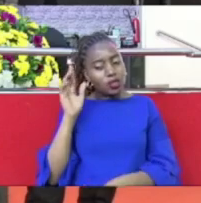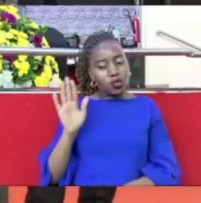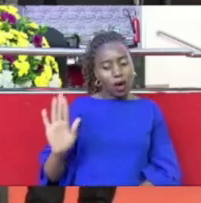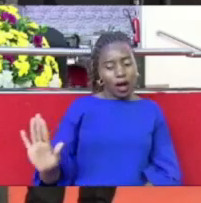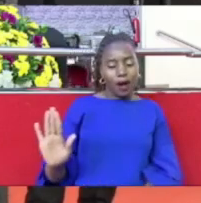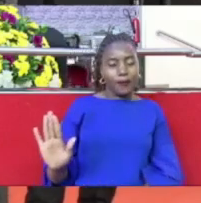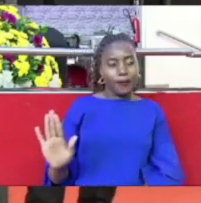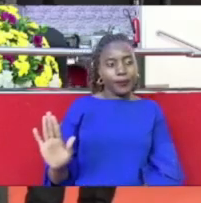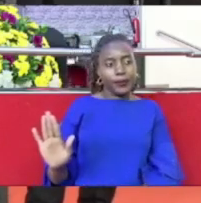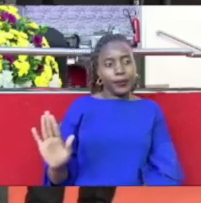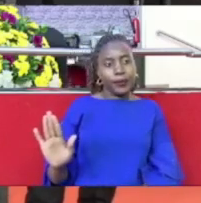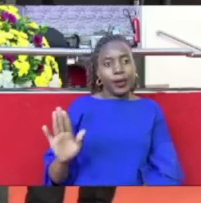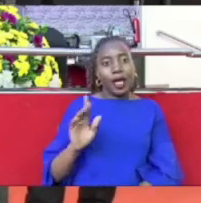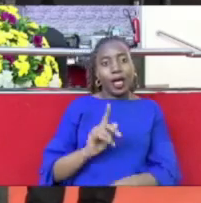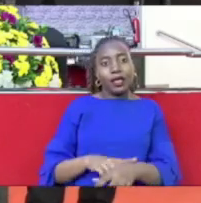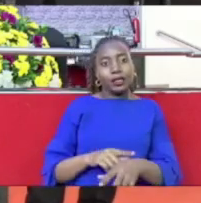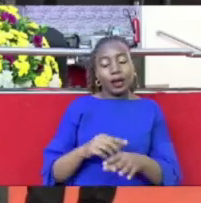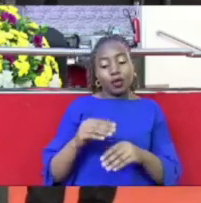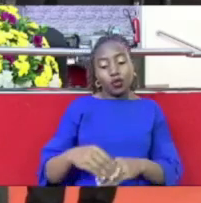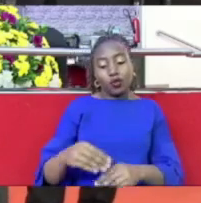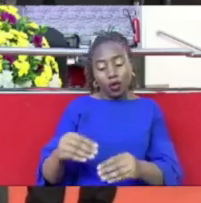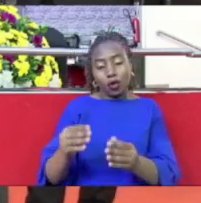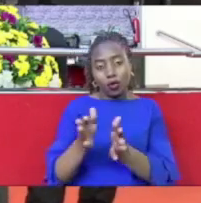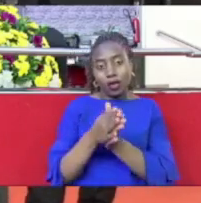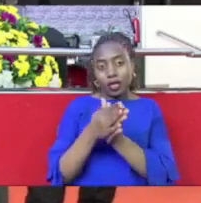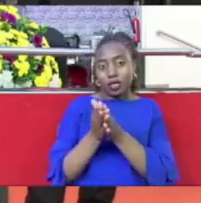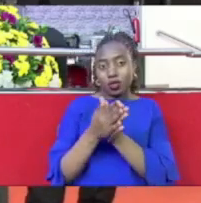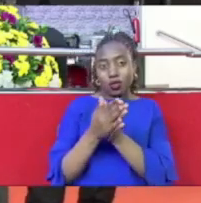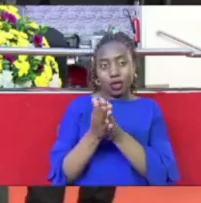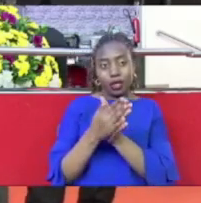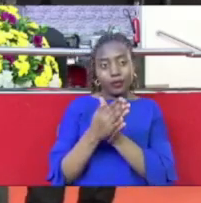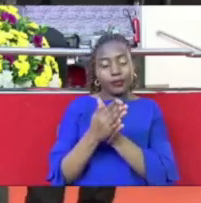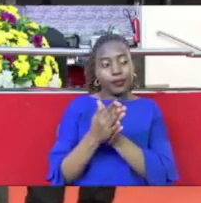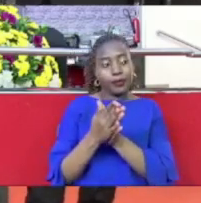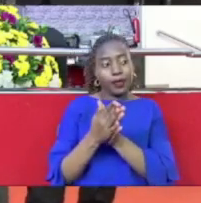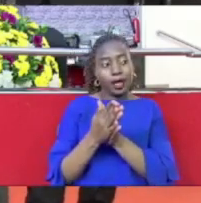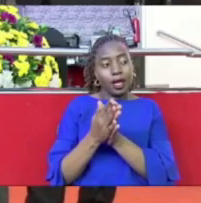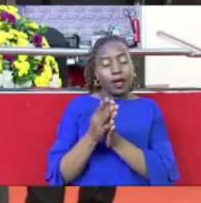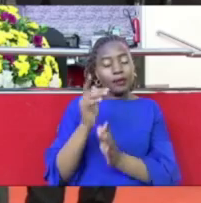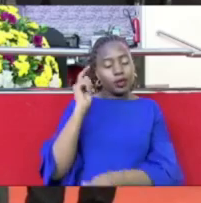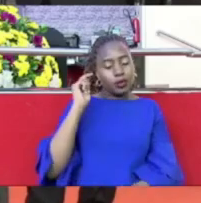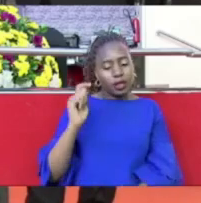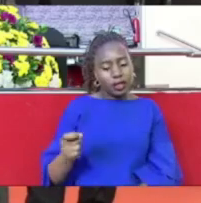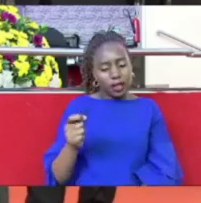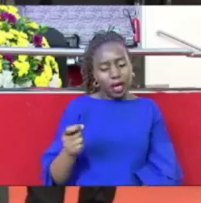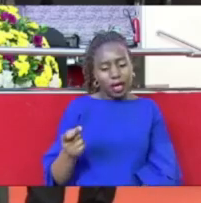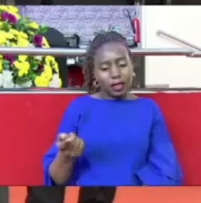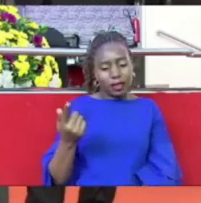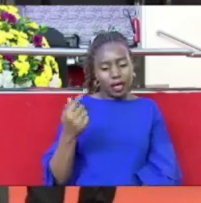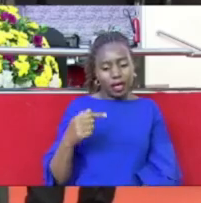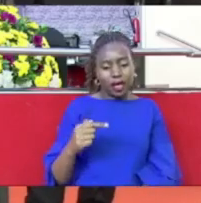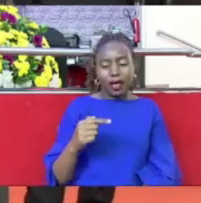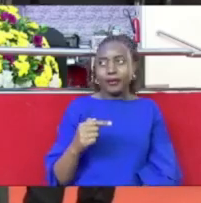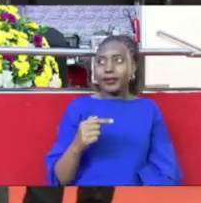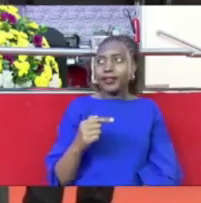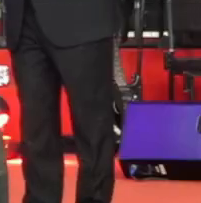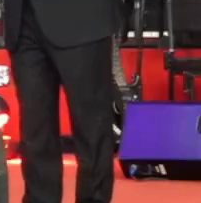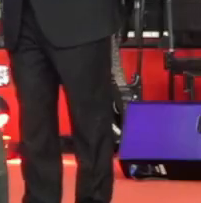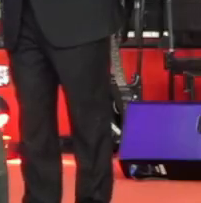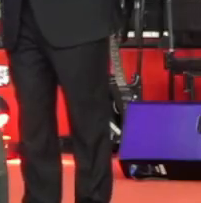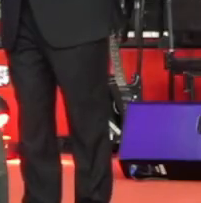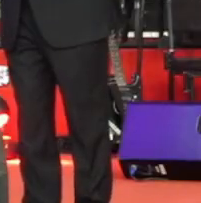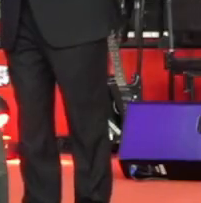judge amsikize. When you follow the story, na ukifuatilia hiyo hadithi, the judge comes to a point and says, "To!" Yani,